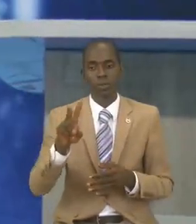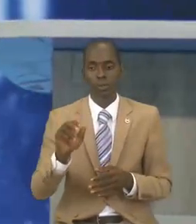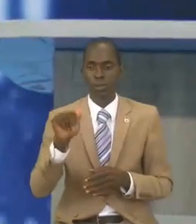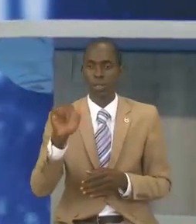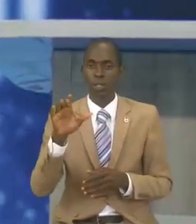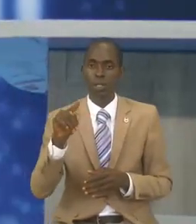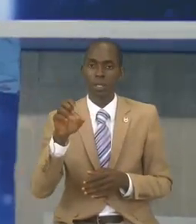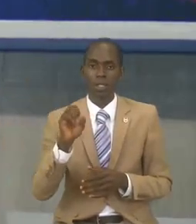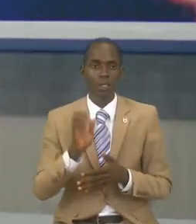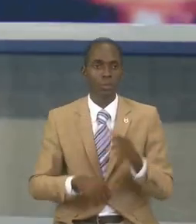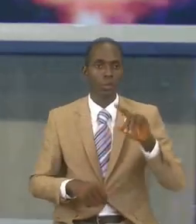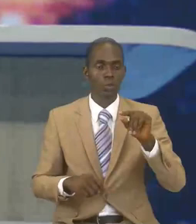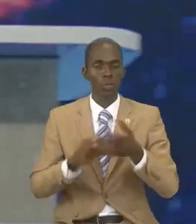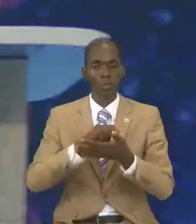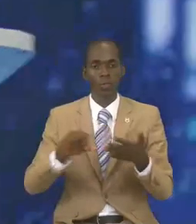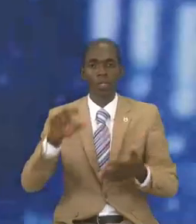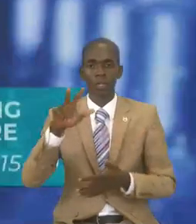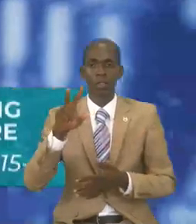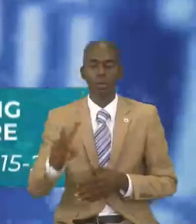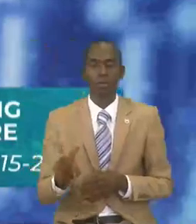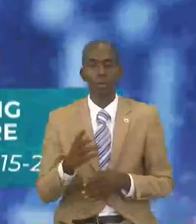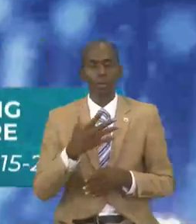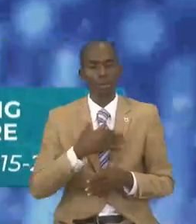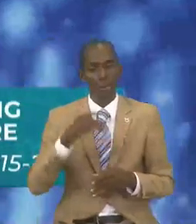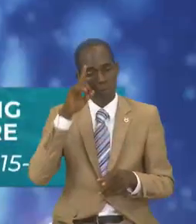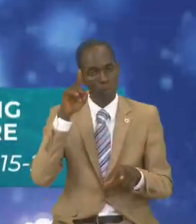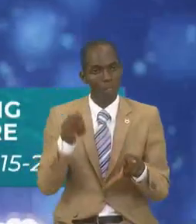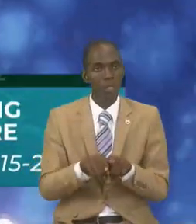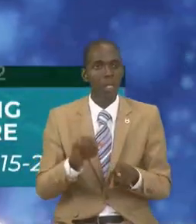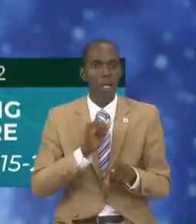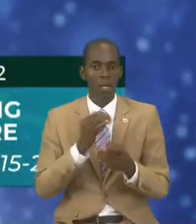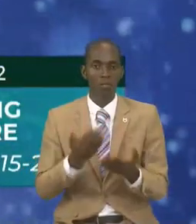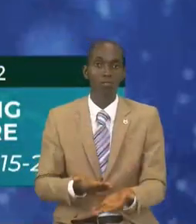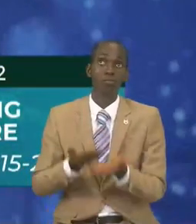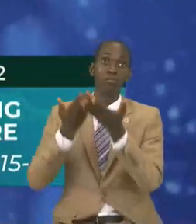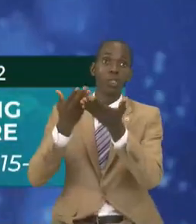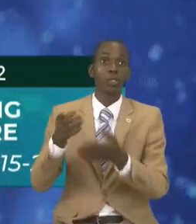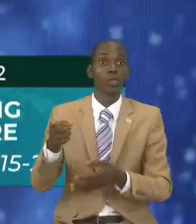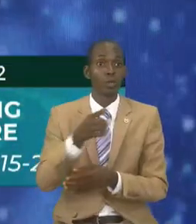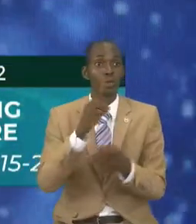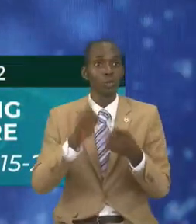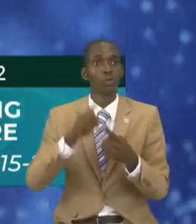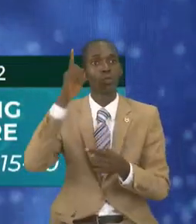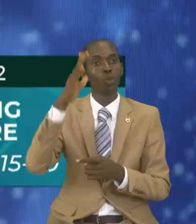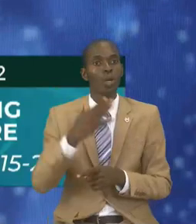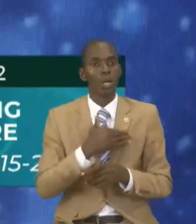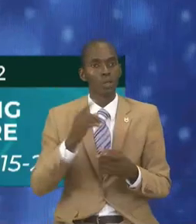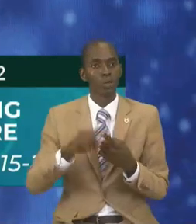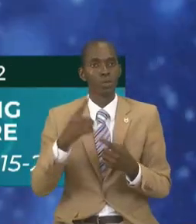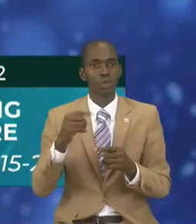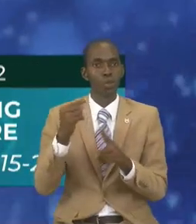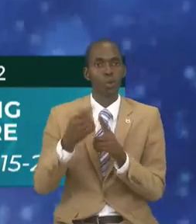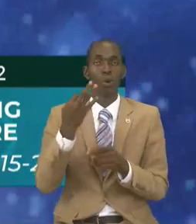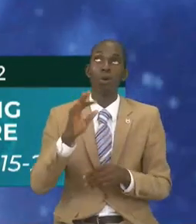des Apôtres, chapitre 20, 32. Actes 20, 32. Et maintenant, je vous recommande à Dieu la parole de